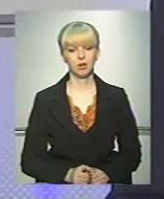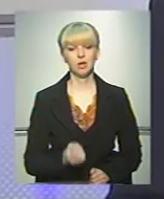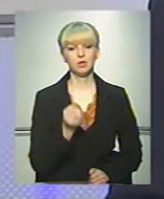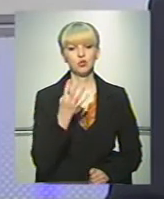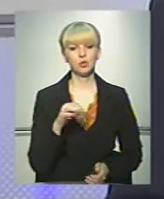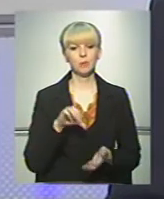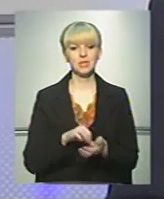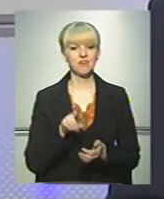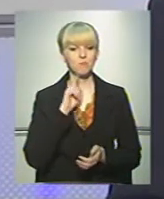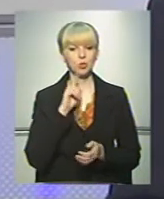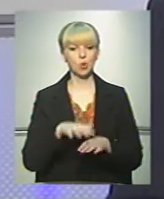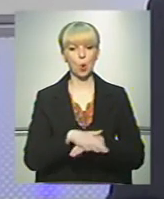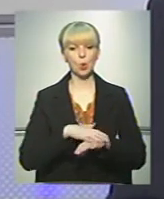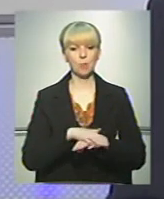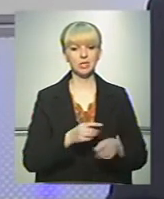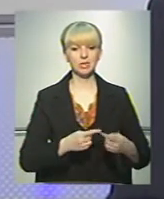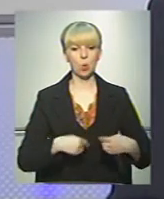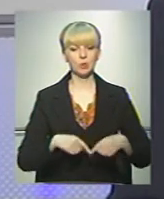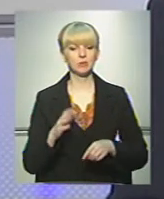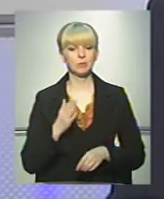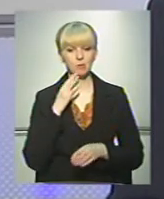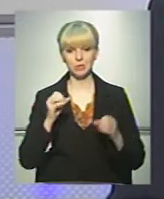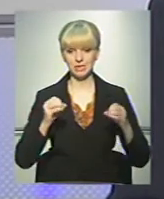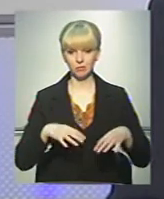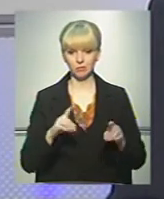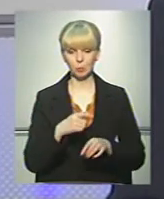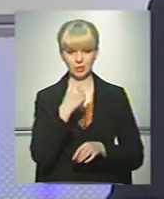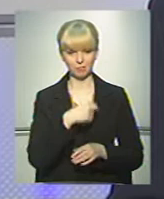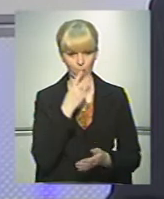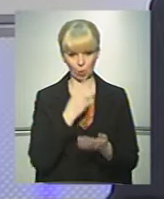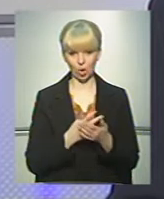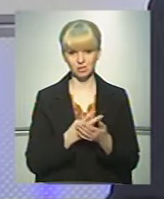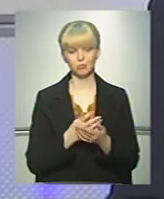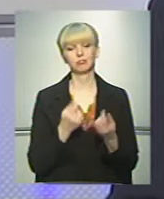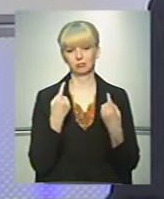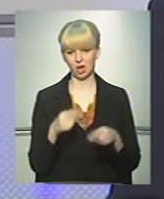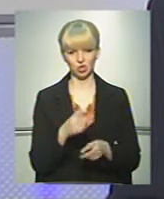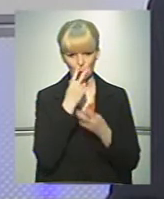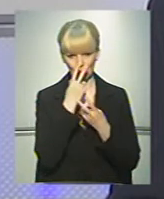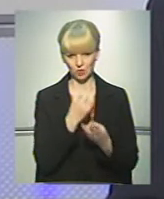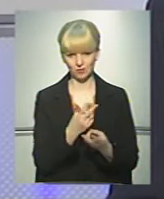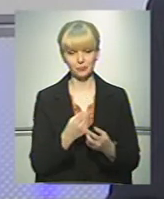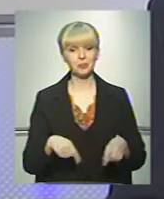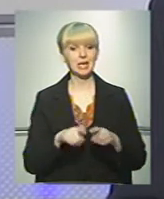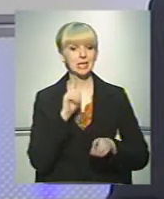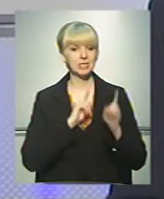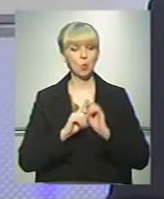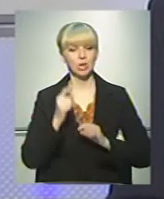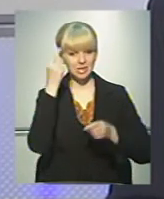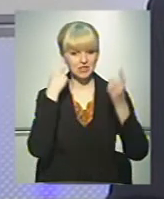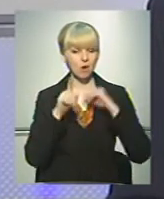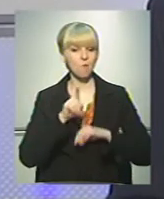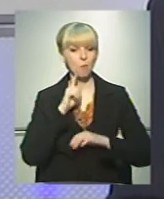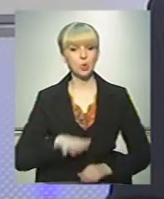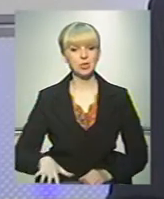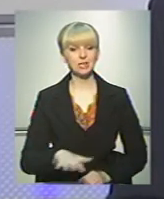14 представників молодіжних громадських організацій Буковини зібралися, аби себе показати та на інших подивитися. Такі збори ініціативної молоді